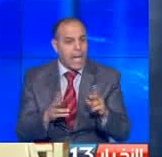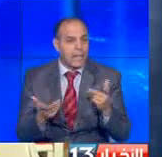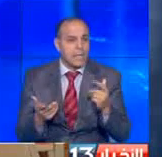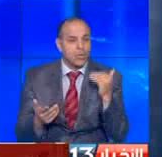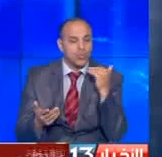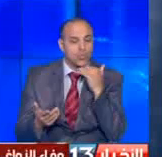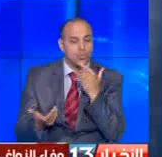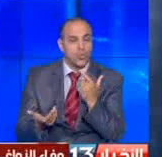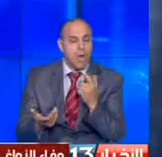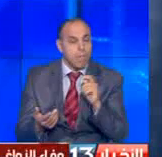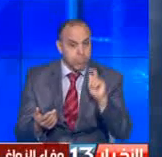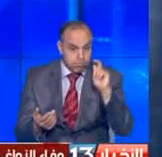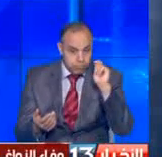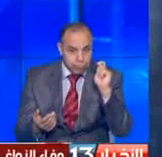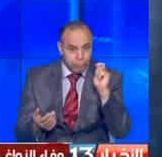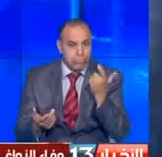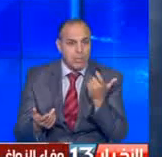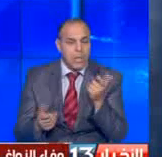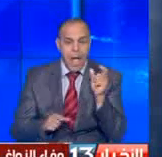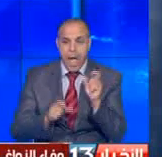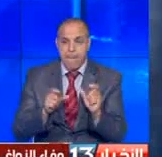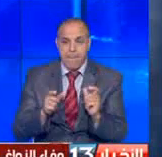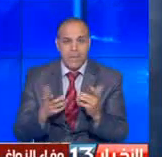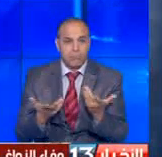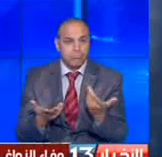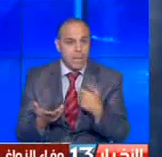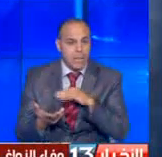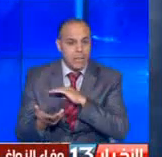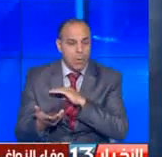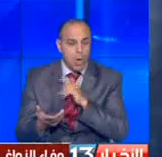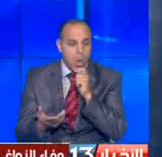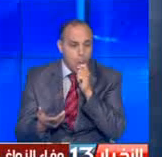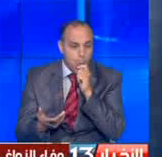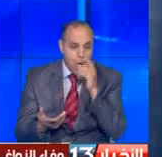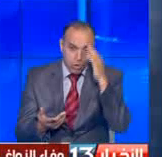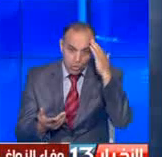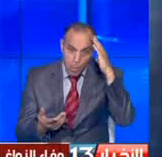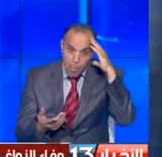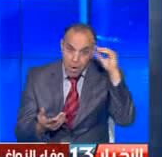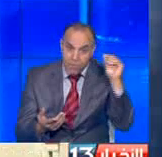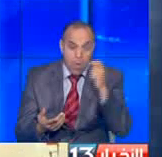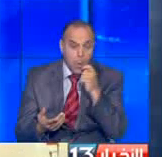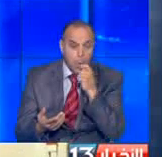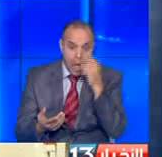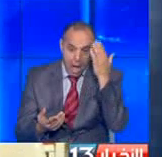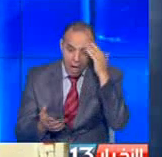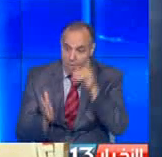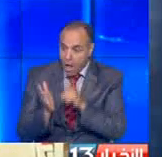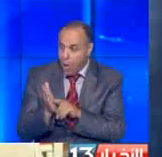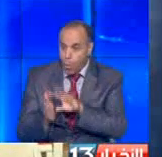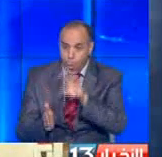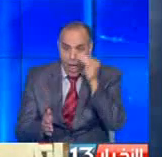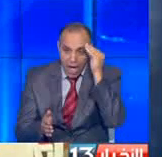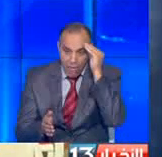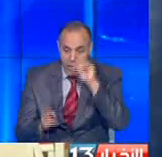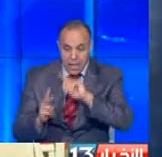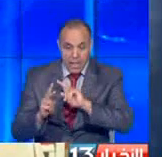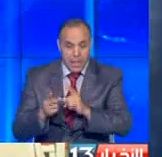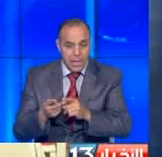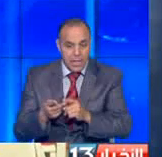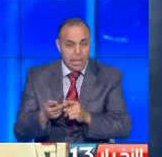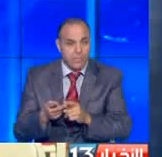السرعه عنده النجاح انه اللي عم بيلعبوا دور المحكمه ما عبيد مختصين في التحكيم ثاني حاجه